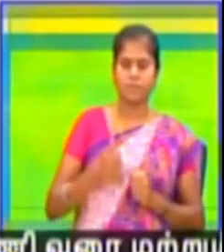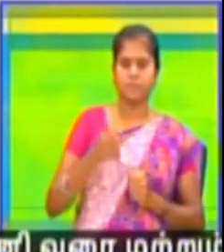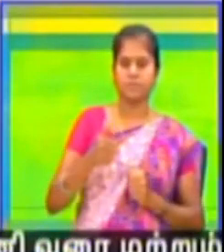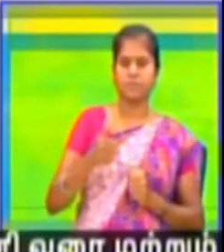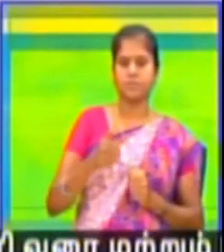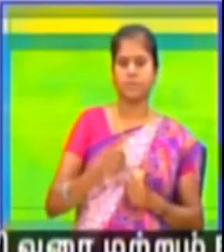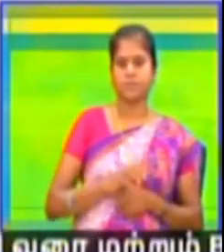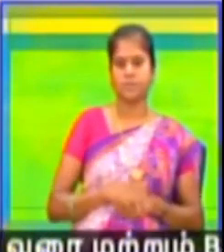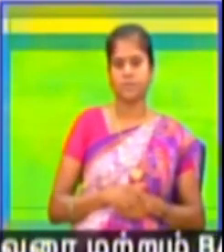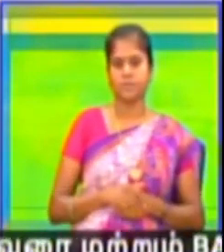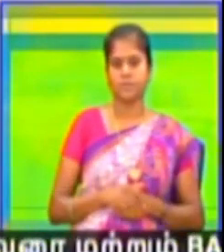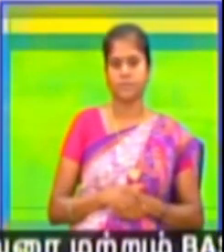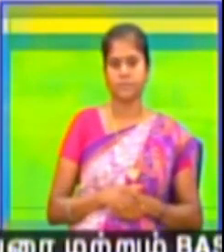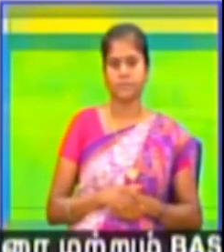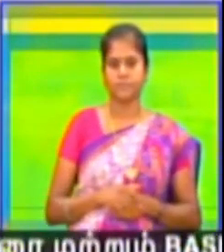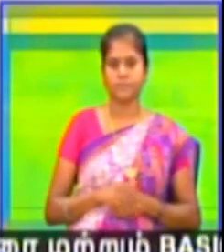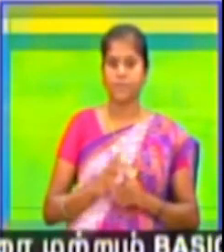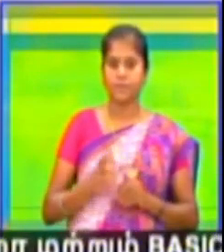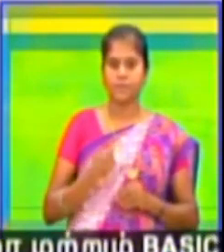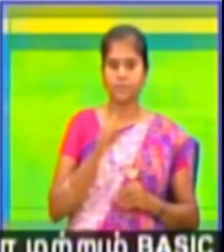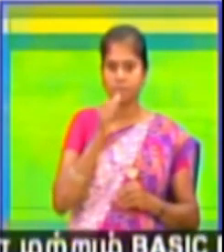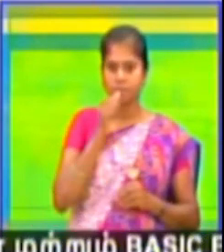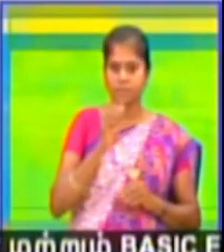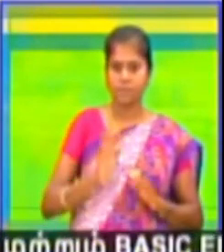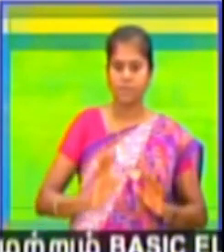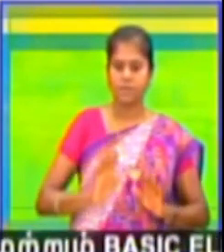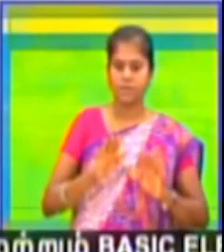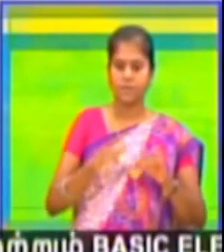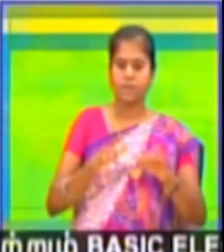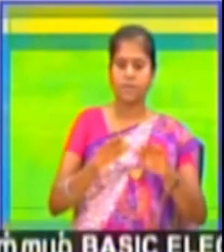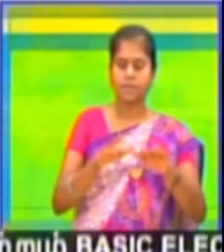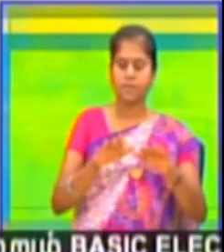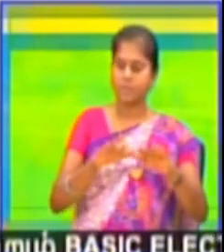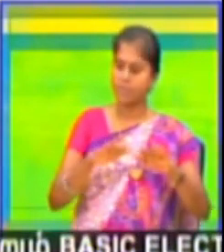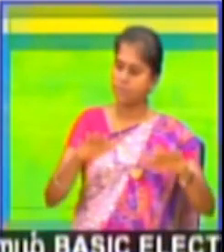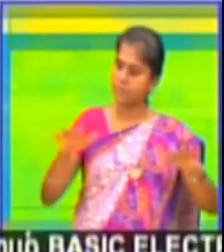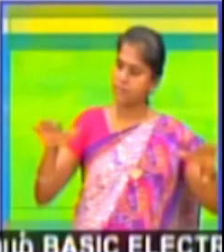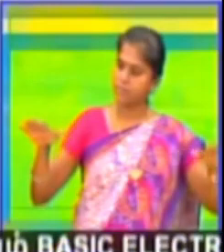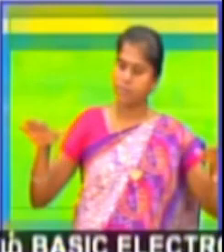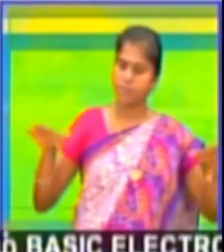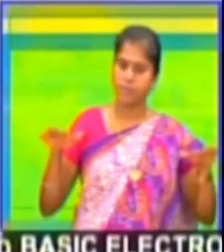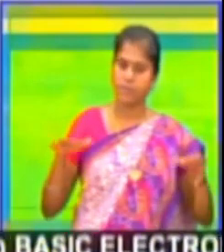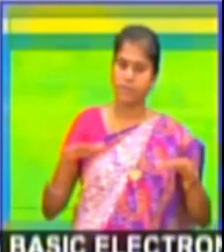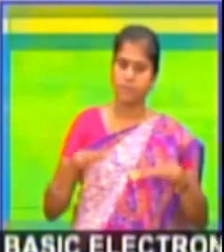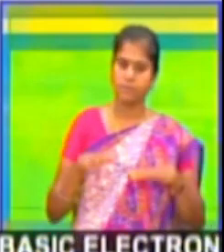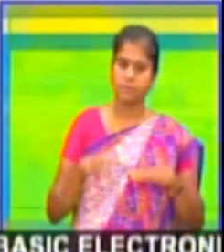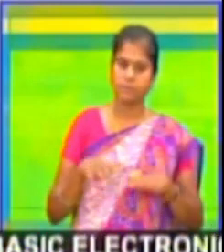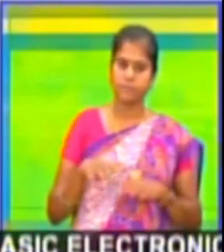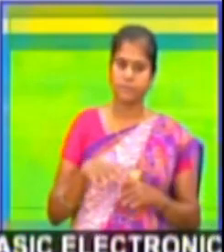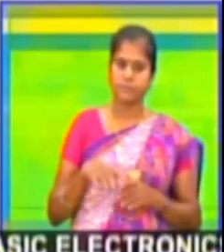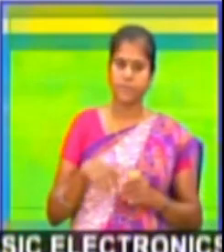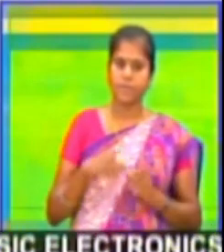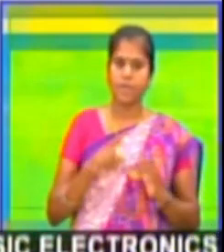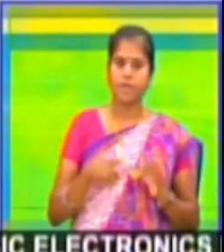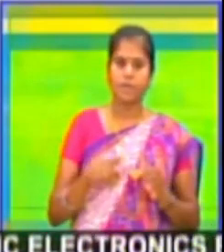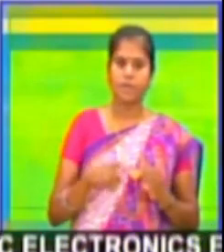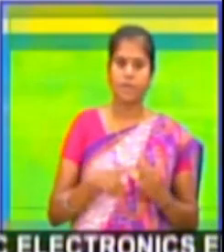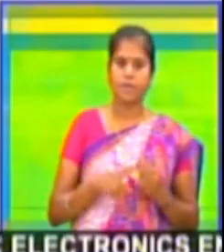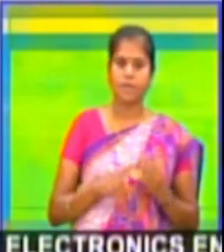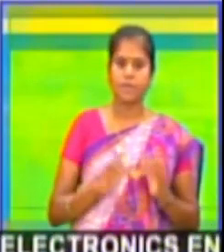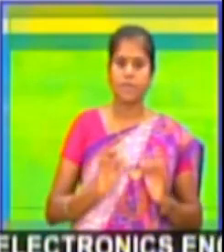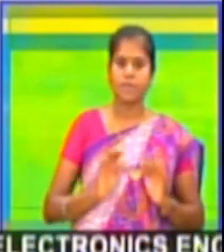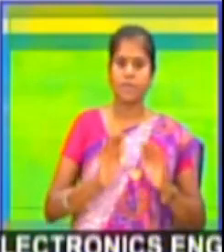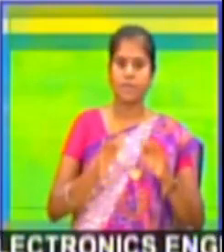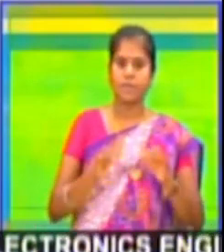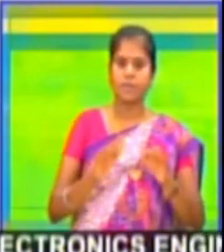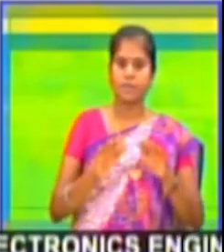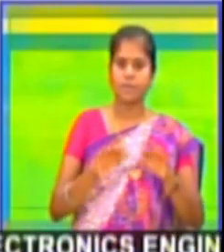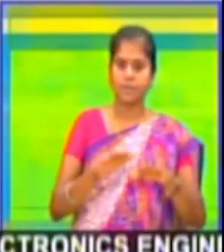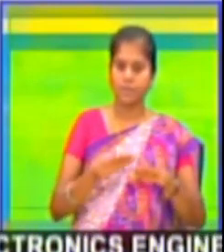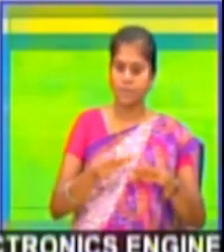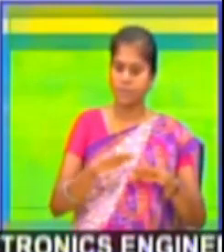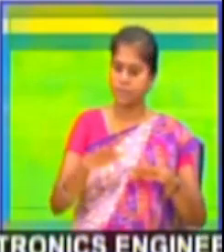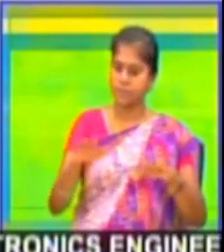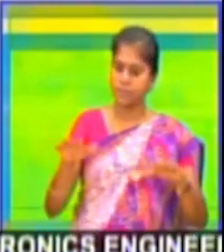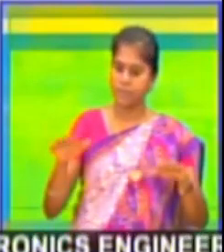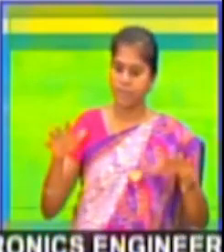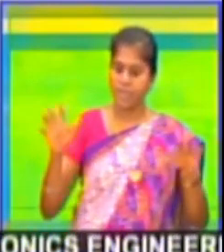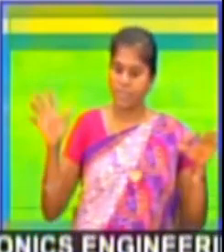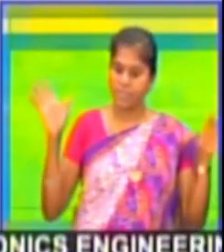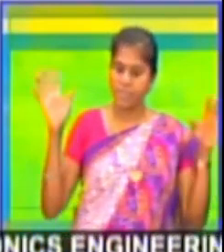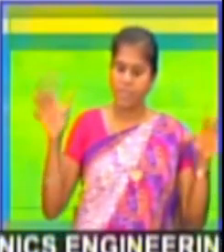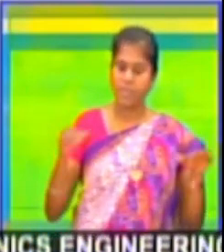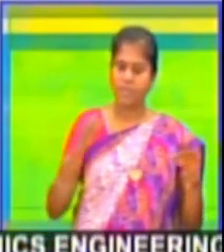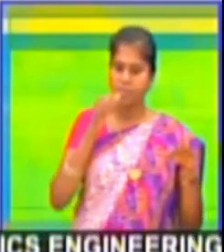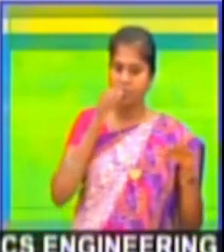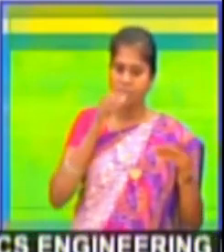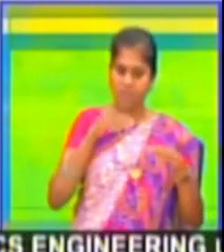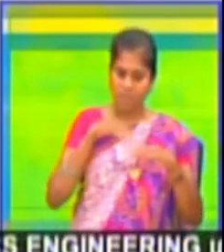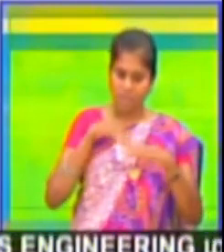நம்ம பார்க்கறது கடற்கரை சமவெளி. அட்லாண்டிக் கடற்கரை சமவெளி பெரும்பகுதி நீருக்கு அடியிலேயே இருக்குது.